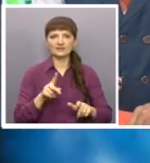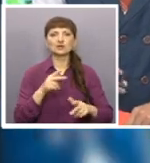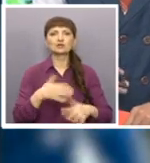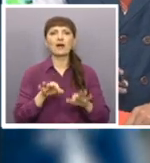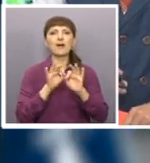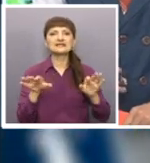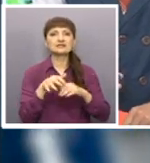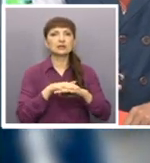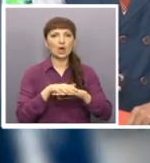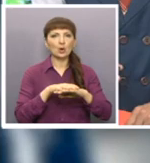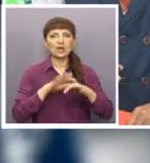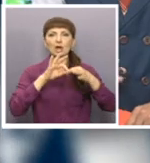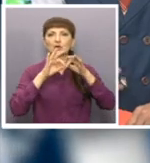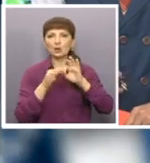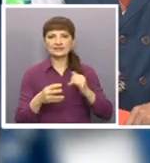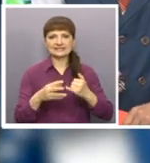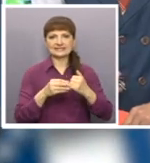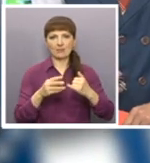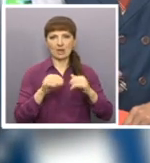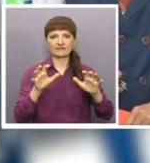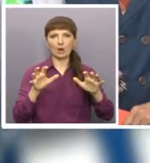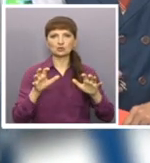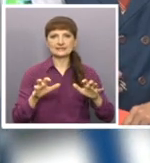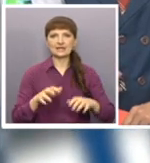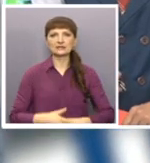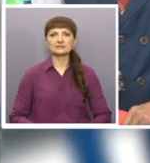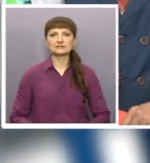доходчиво разъяснить народу тонкости земельного кодекса.